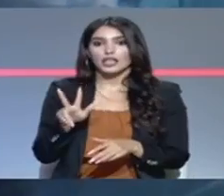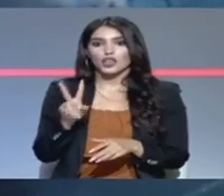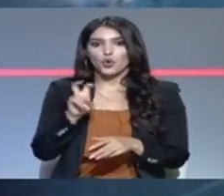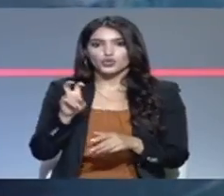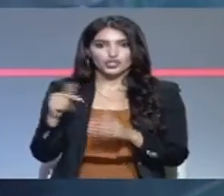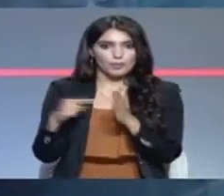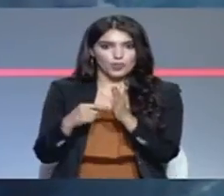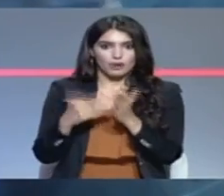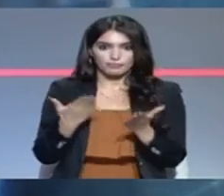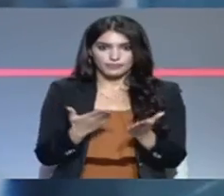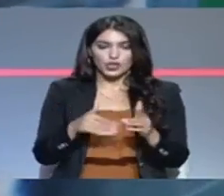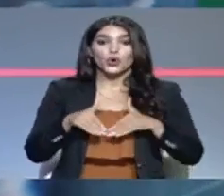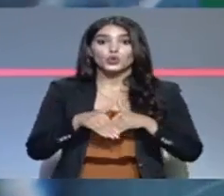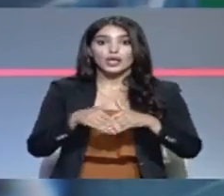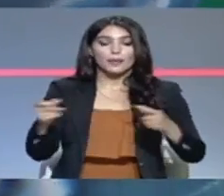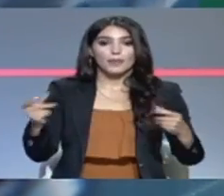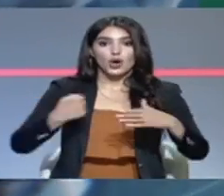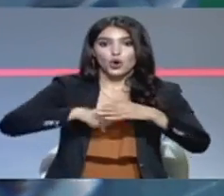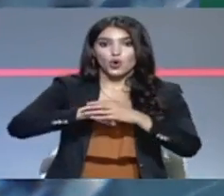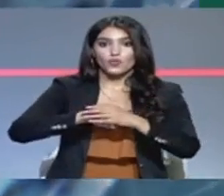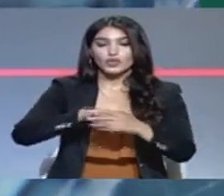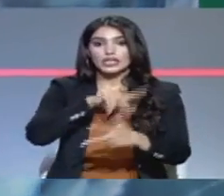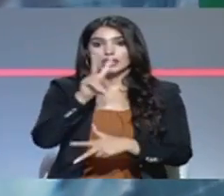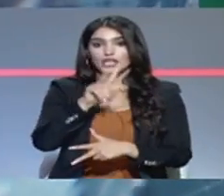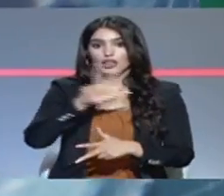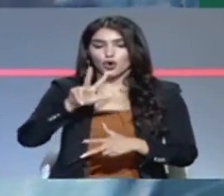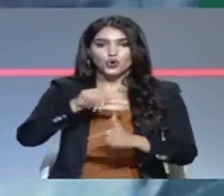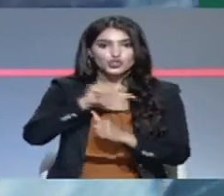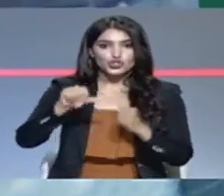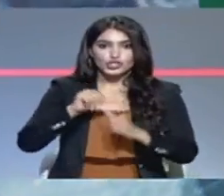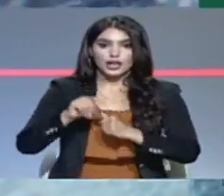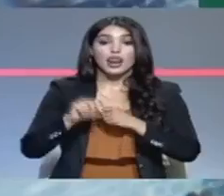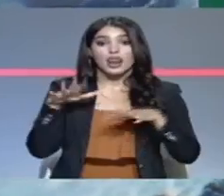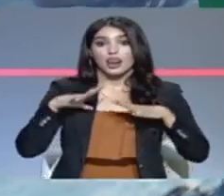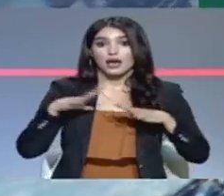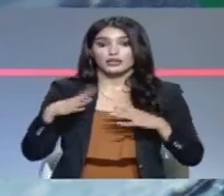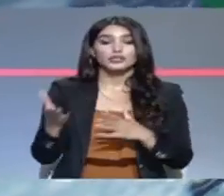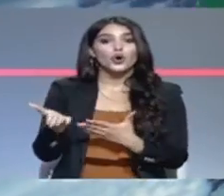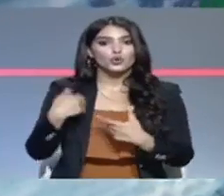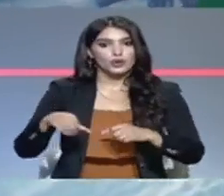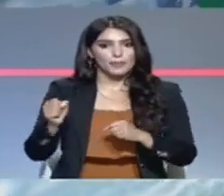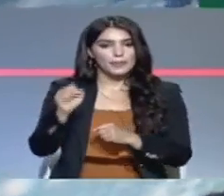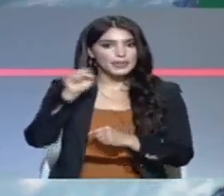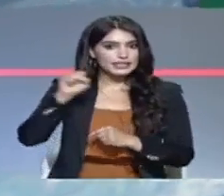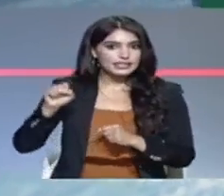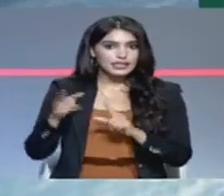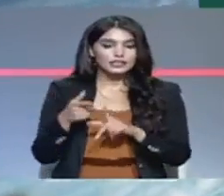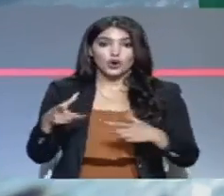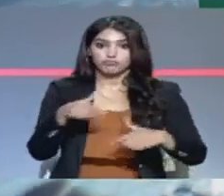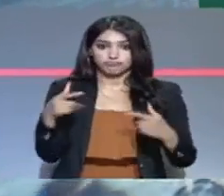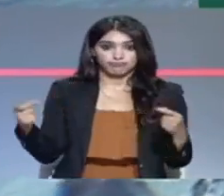المتلوي. وتستكمل باقي مباريات الجولة 23 غدا الأحد، حيث يستضيف مستقبل سليمان النادي